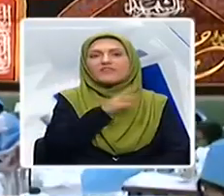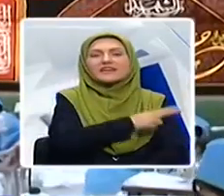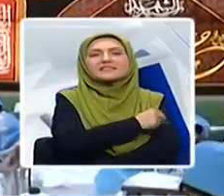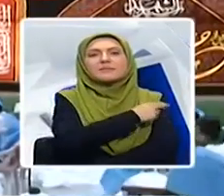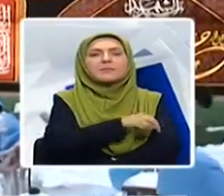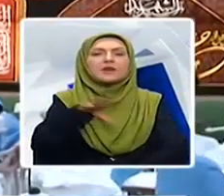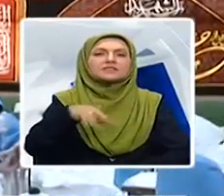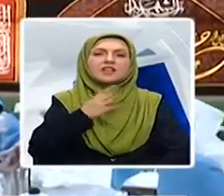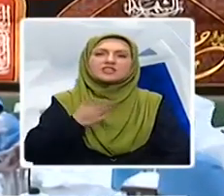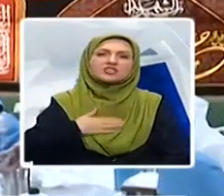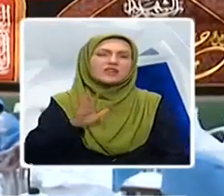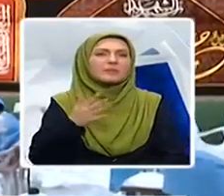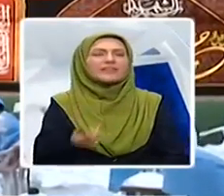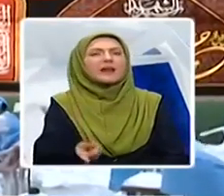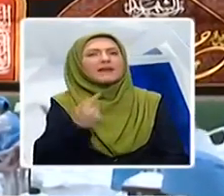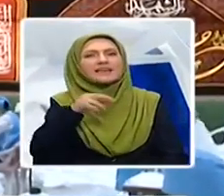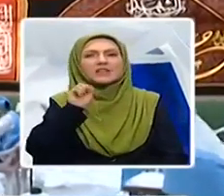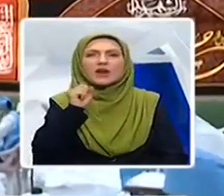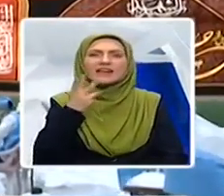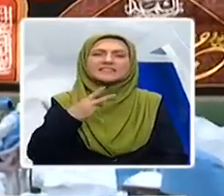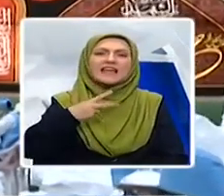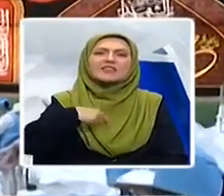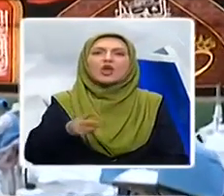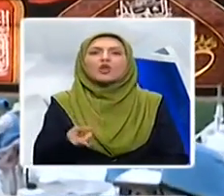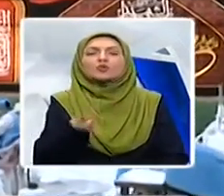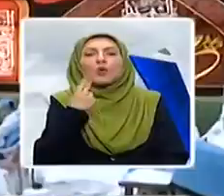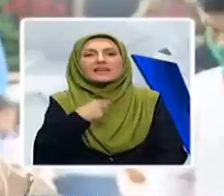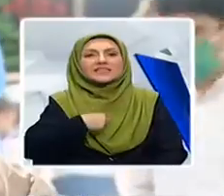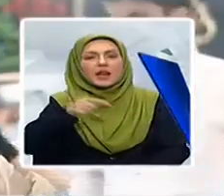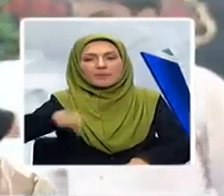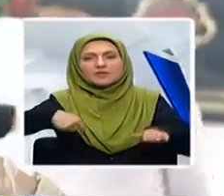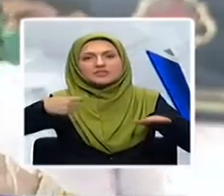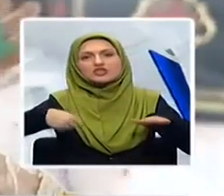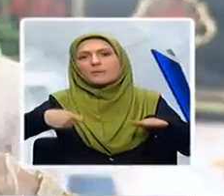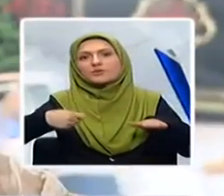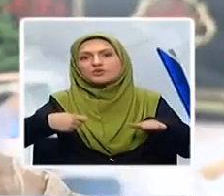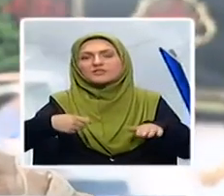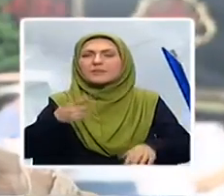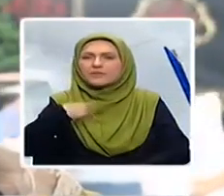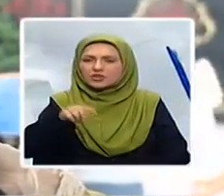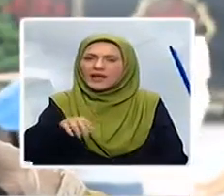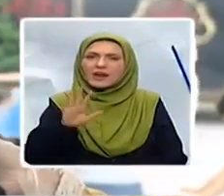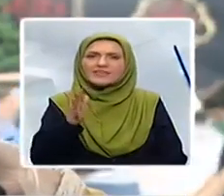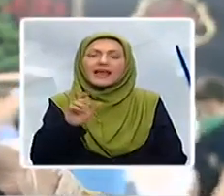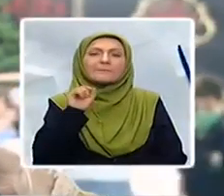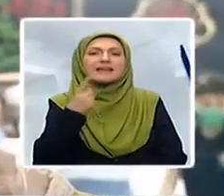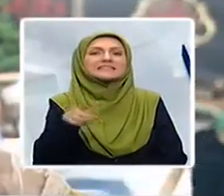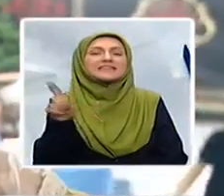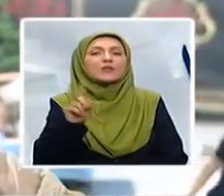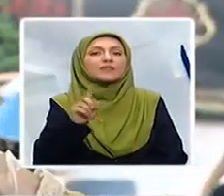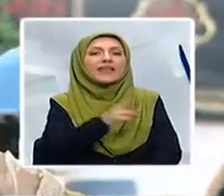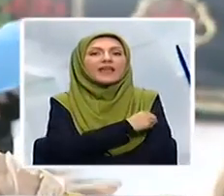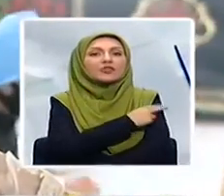یانجین 1800 تا 2000 دست تو این کارگاه تولید میشه. تا الان بالغ بر 110 بیمارستان رو